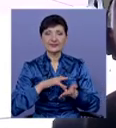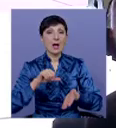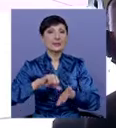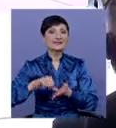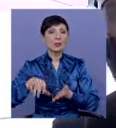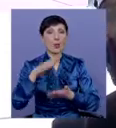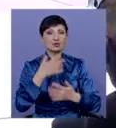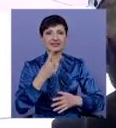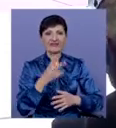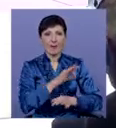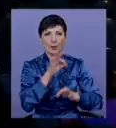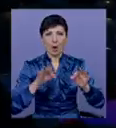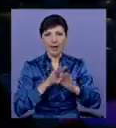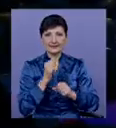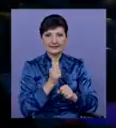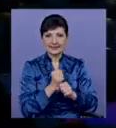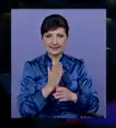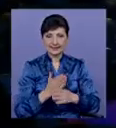Представительство уже ведет два проекта.